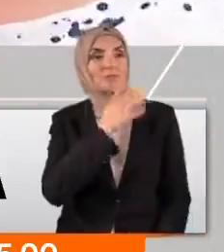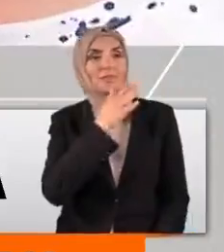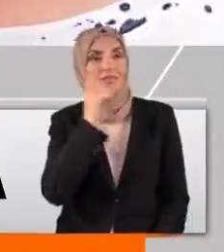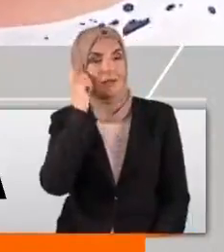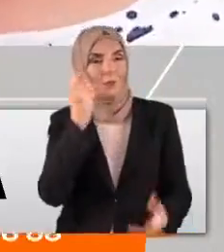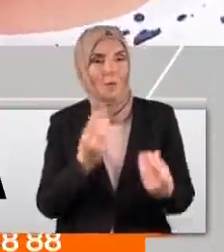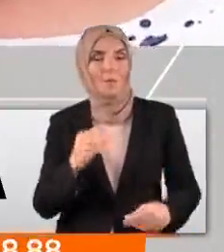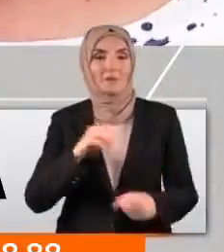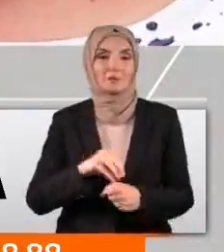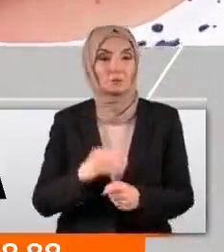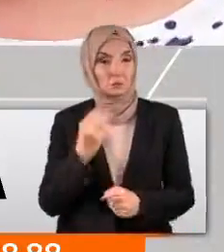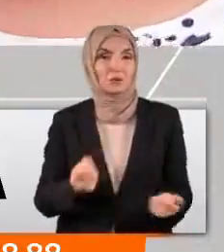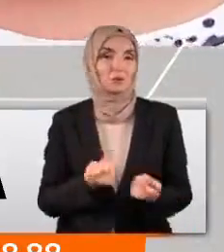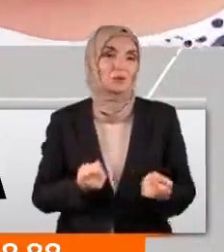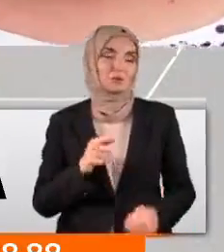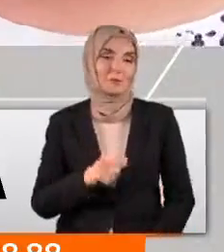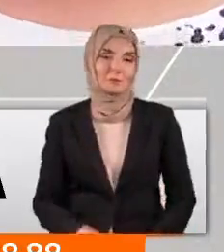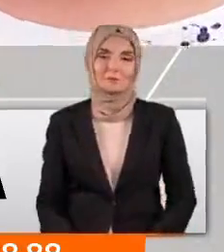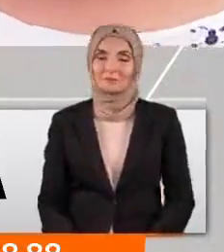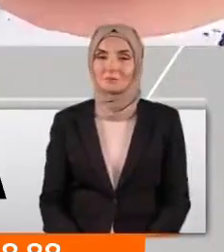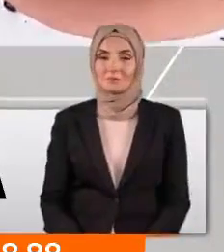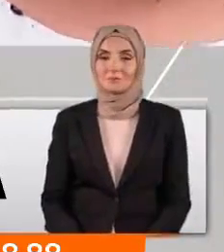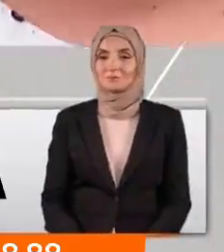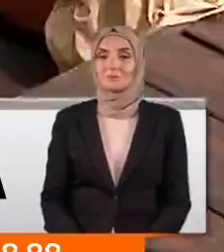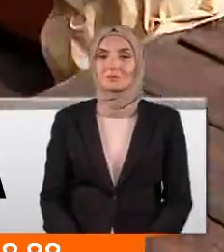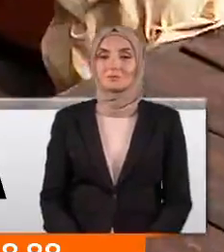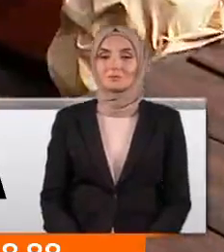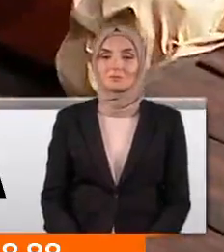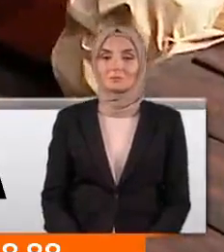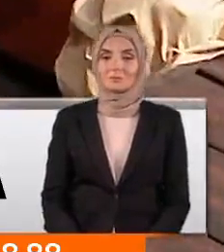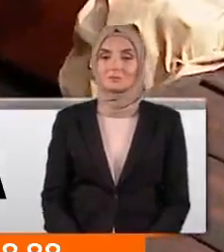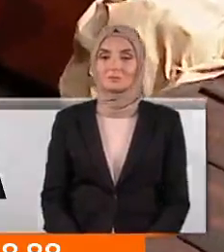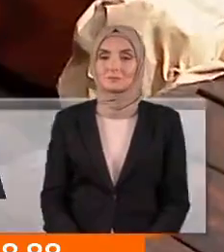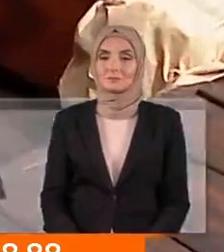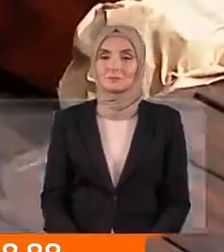Çizgi film olarak çok küçükken izliyordum. Hani gerçek olarak görmek çok ilginç.